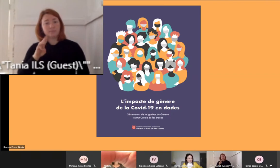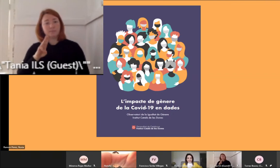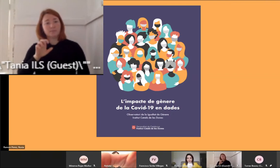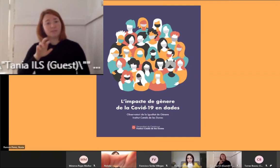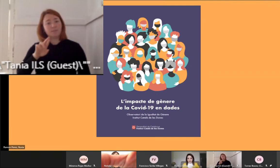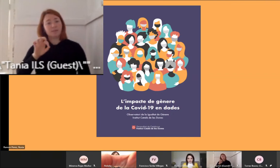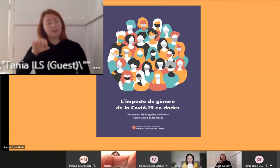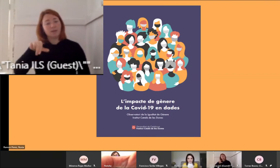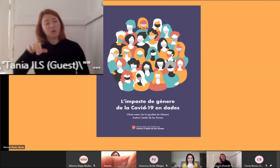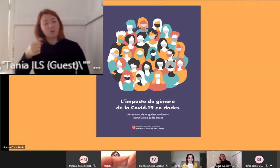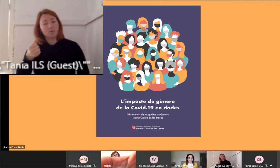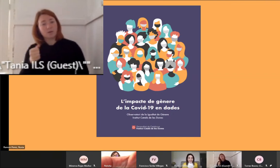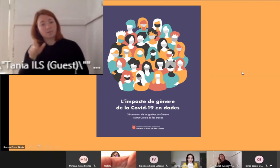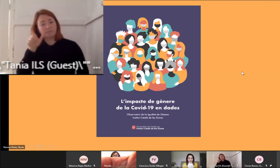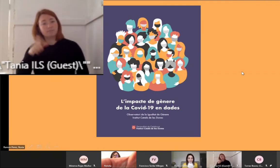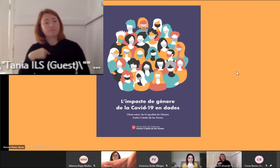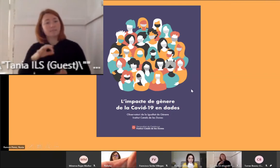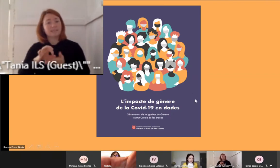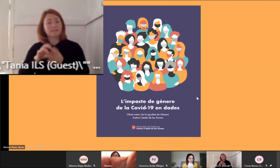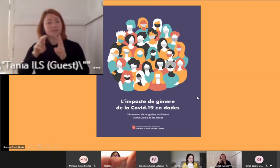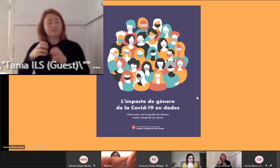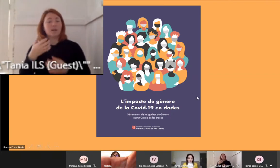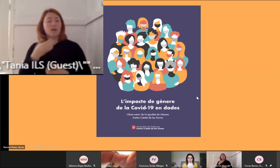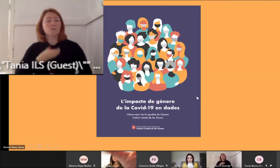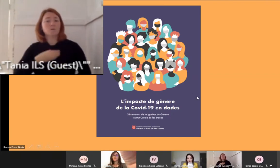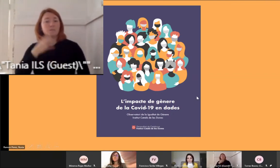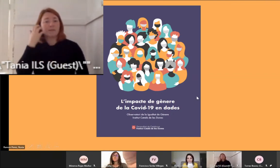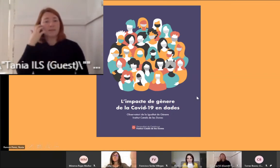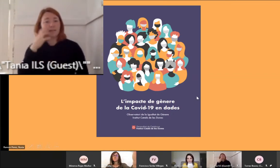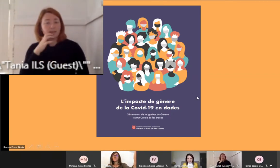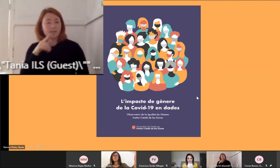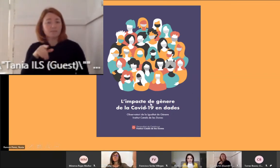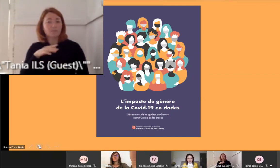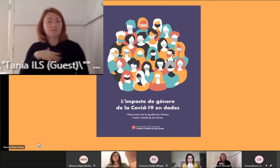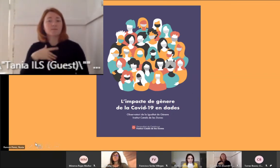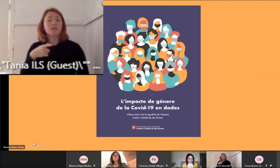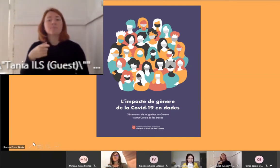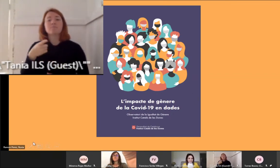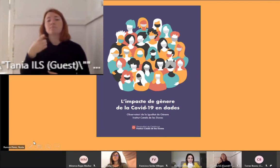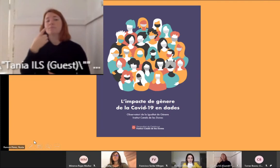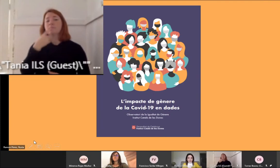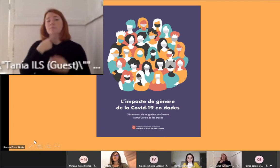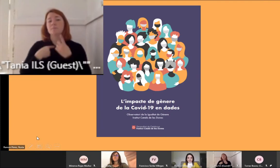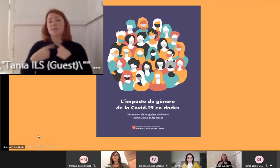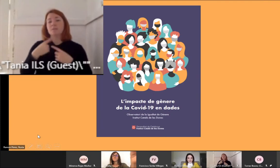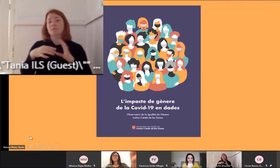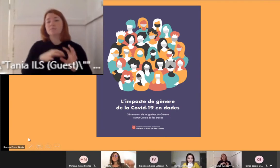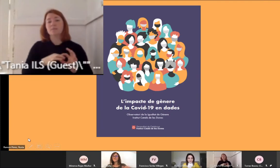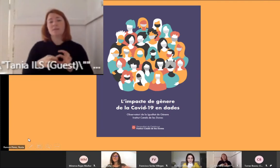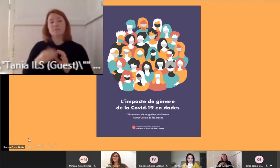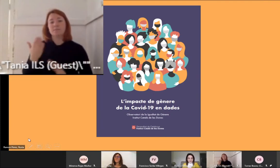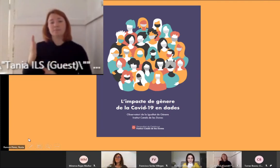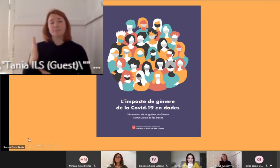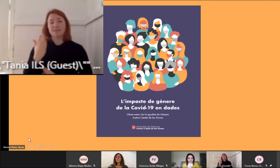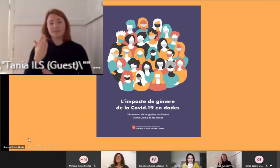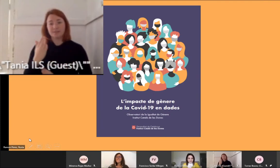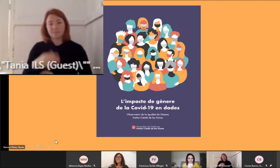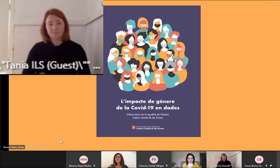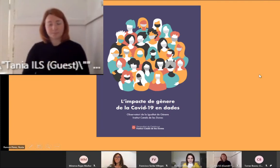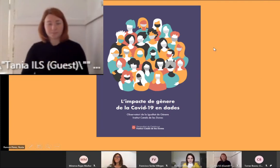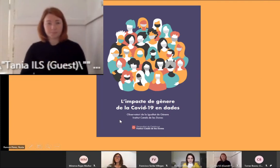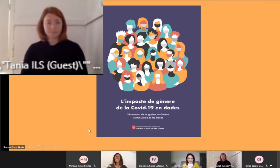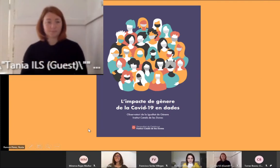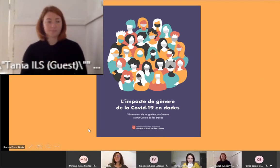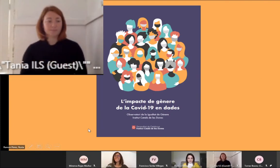l'Ajuntament de Terrassa, que moderarà si hi ha algunes petites preguntes derivades de la presentació. Moltes